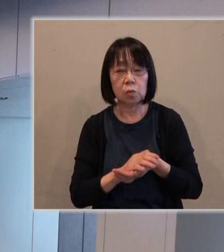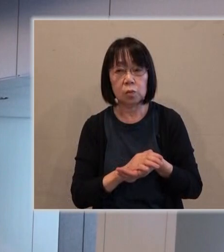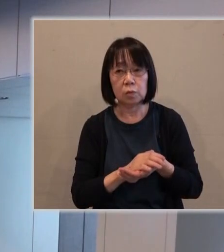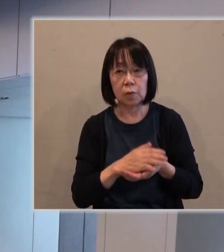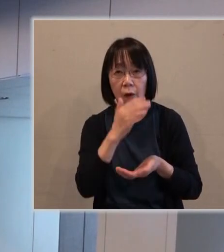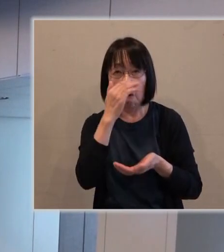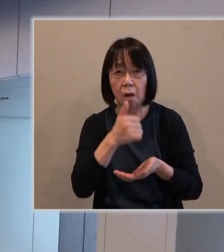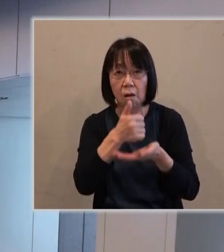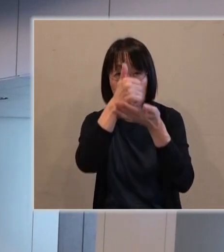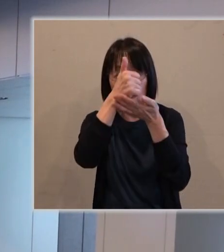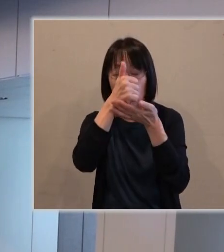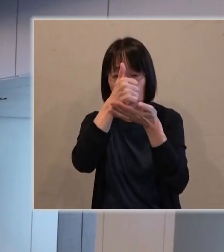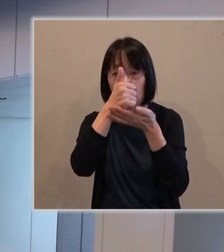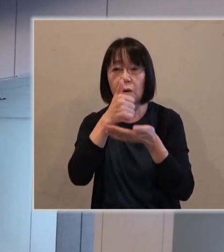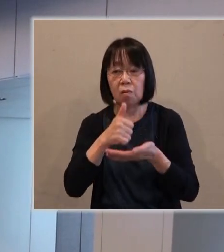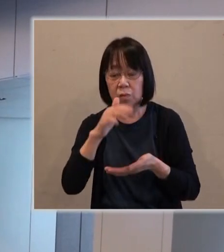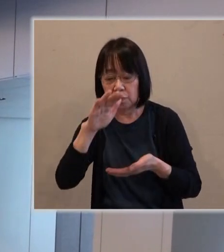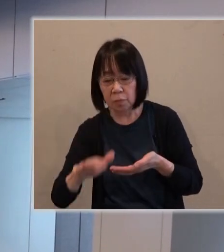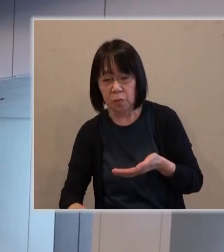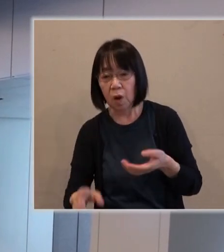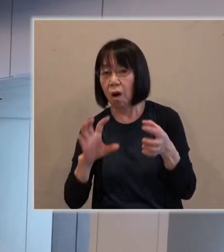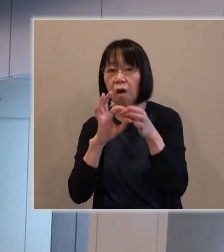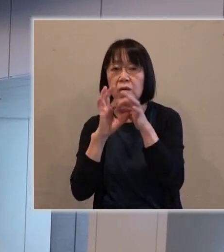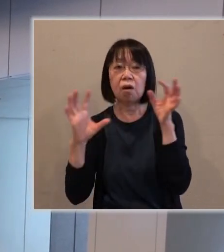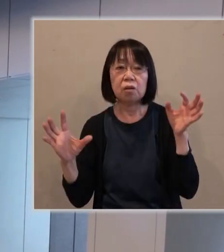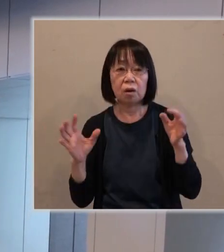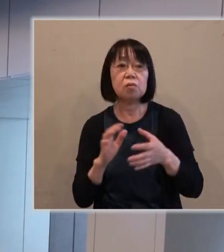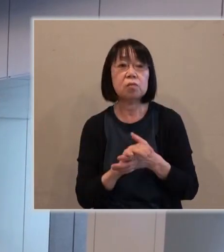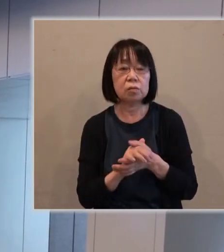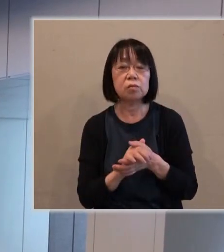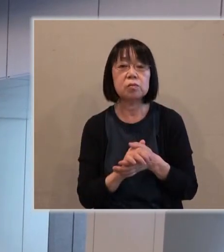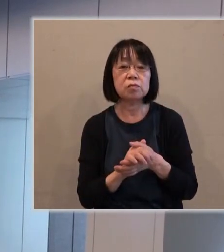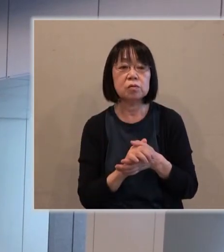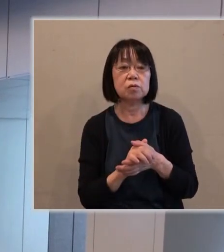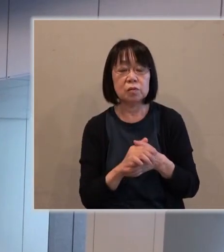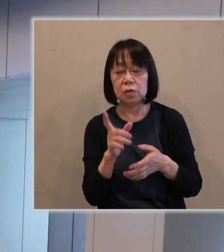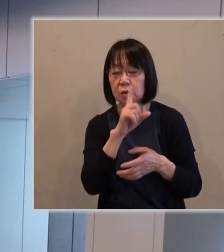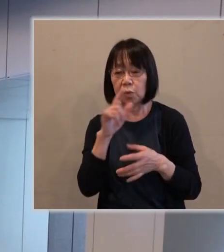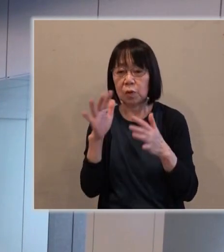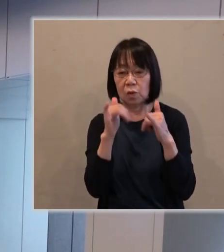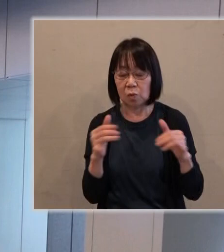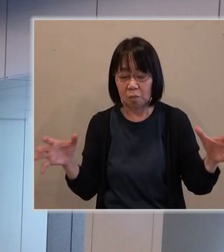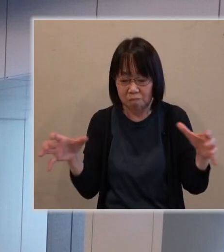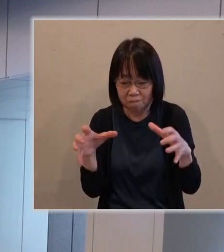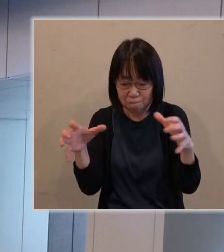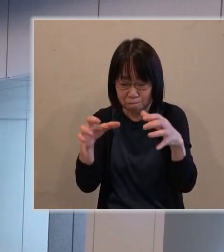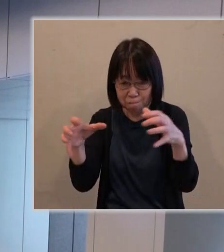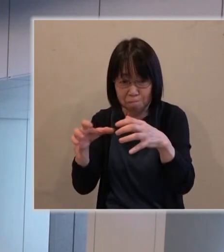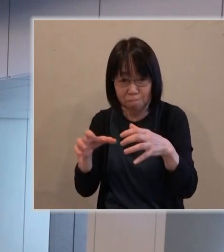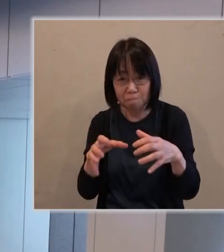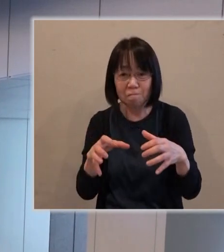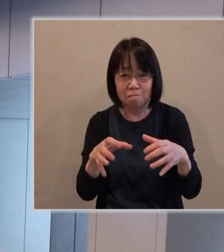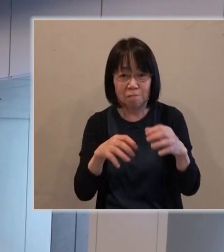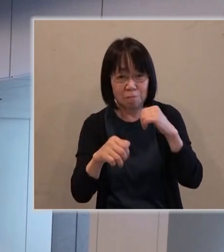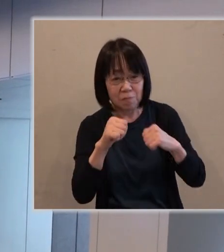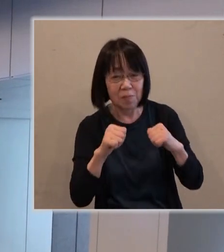があるわけでもなく、遠慮せずにお互いにコミュニケーションしてると、かなり複雑な内容がこうぶち込まれてる感じがあるなと思うんですけど、ちょ